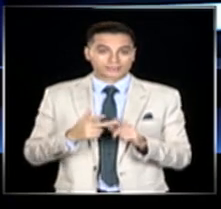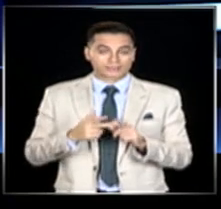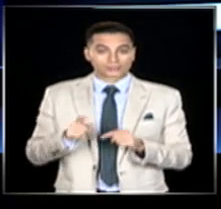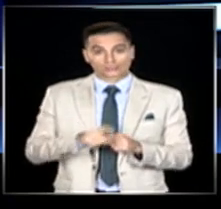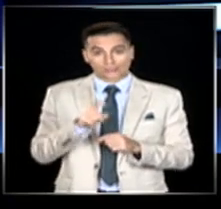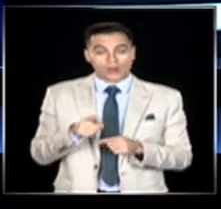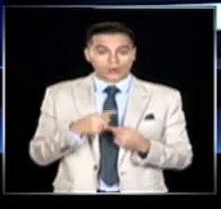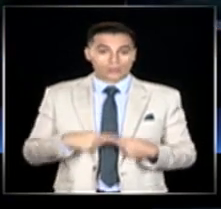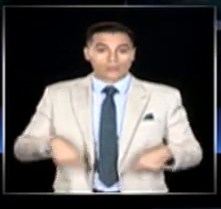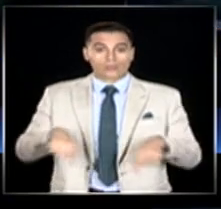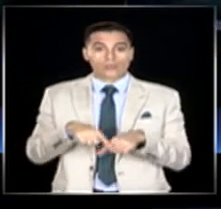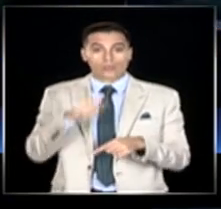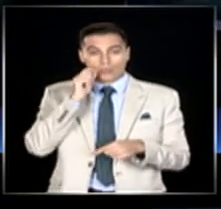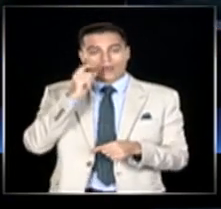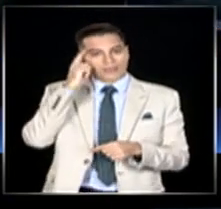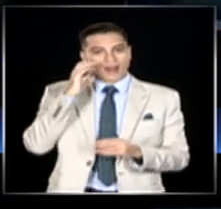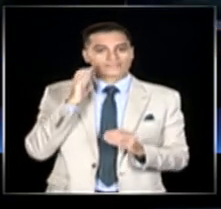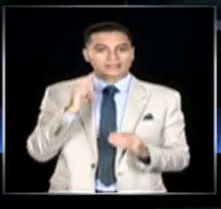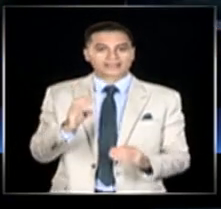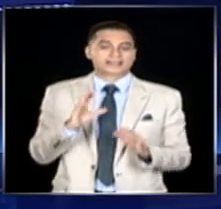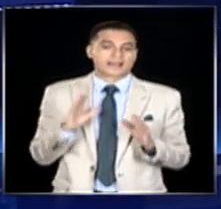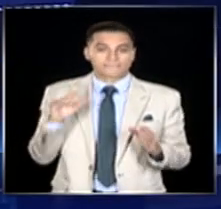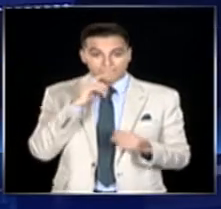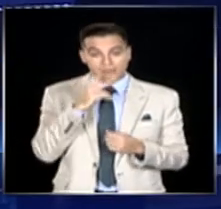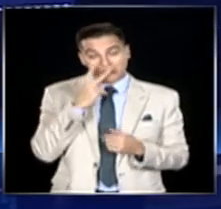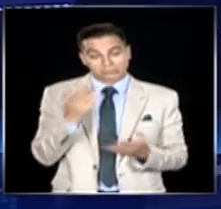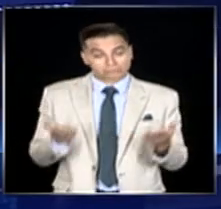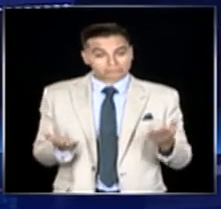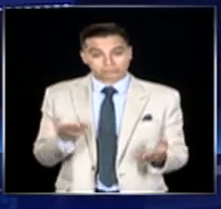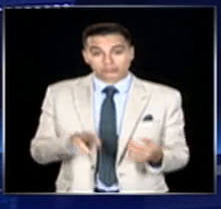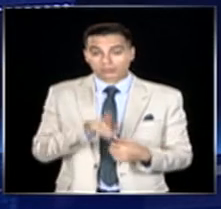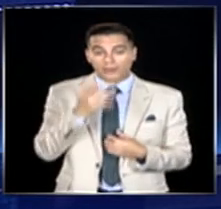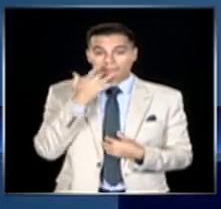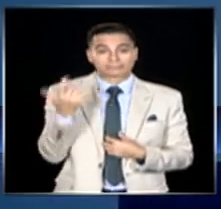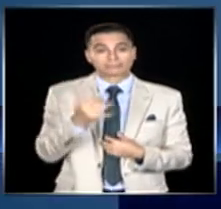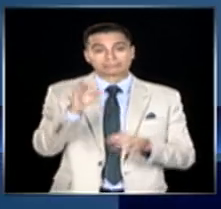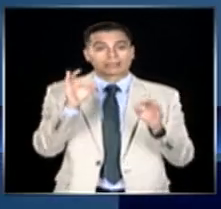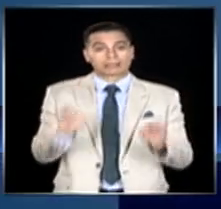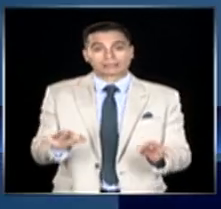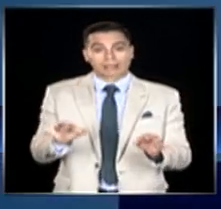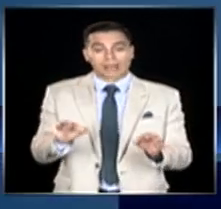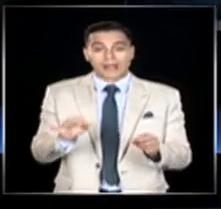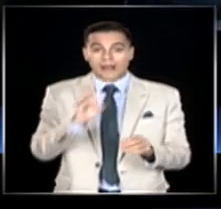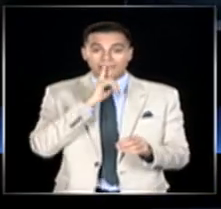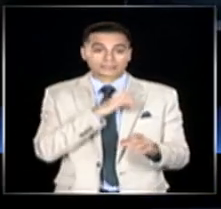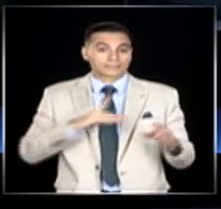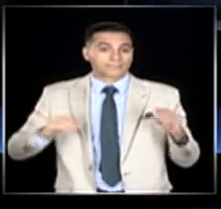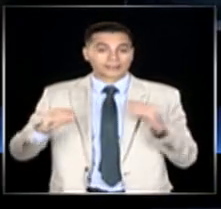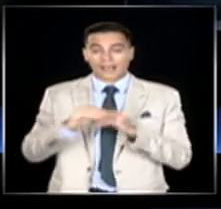كل الولاد اللي في الاستوديو عارفين الإجابة. سؤال سهل جدا وما